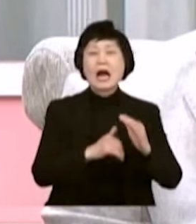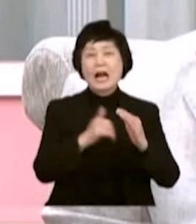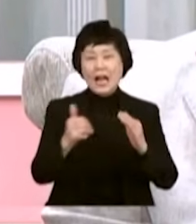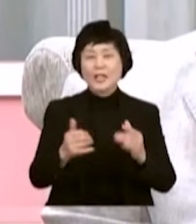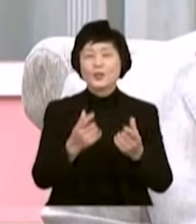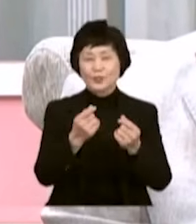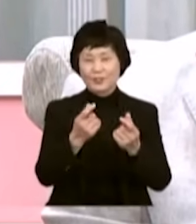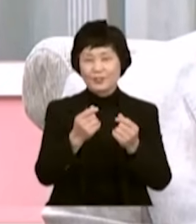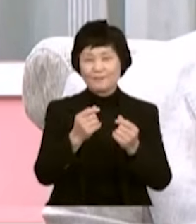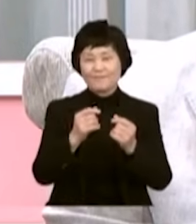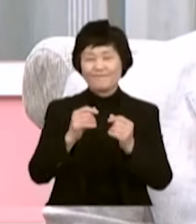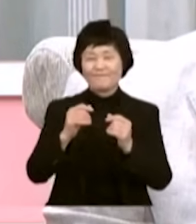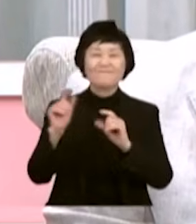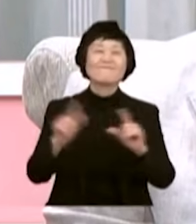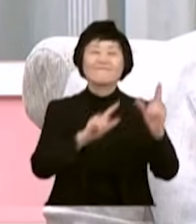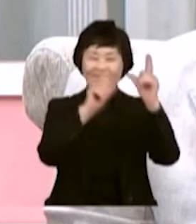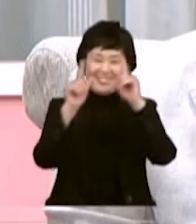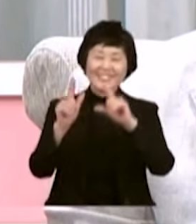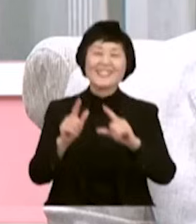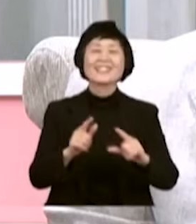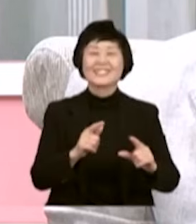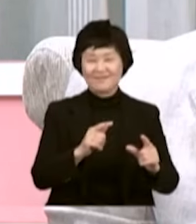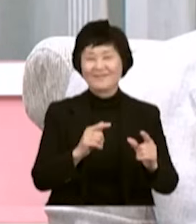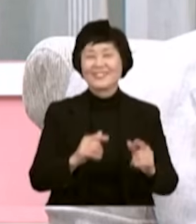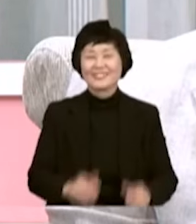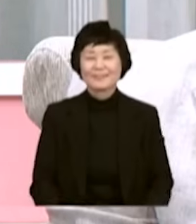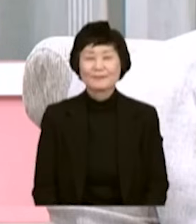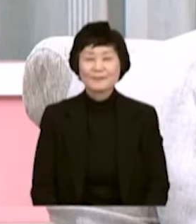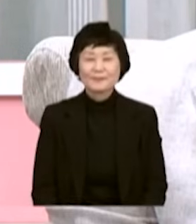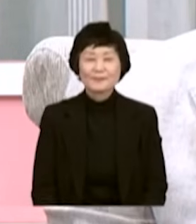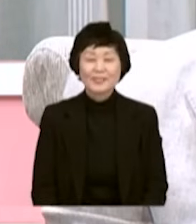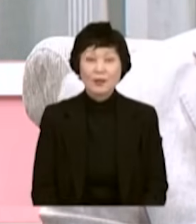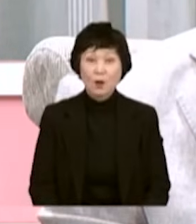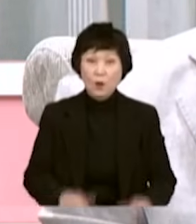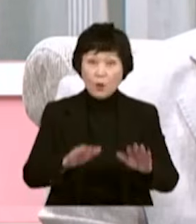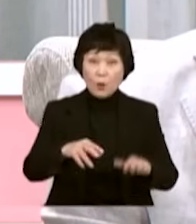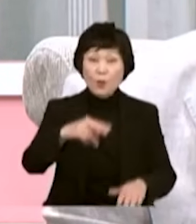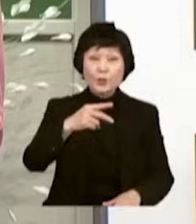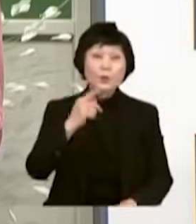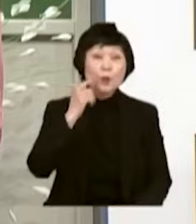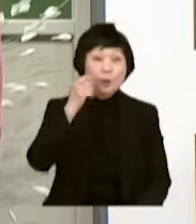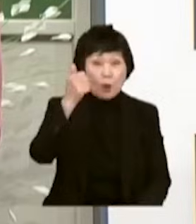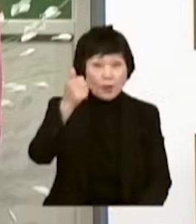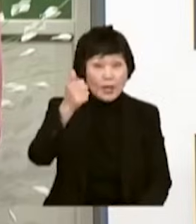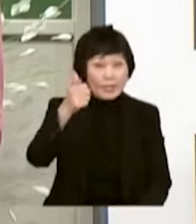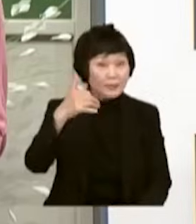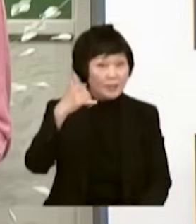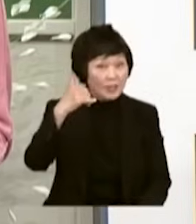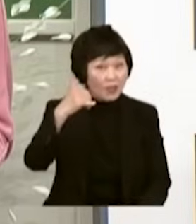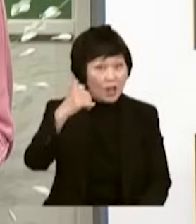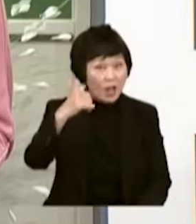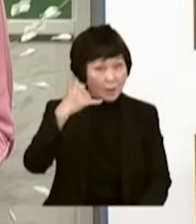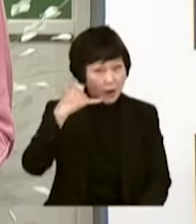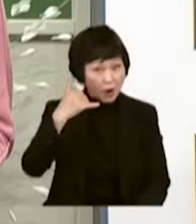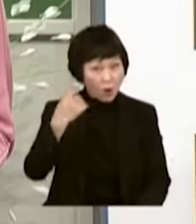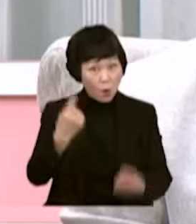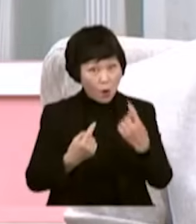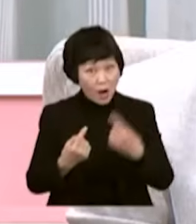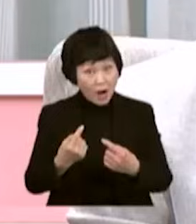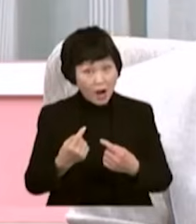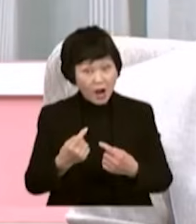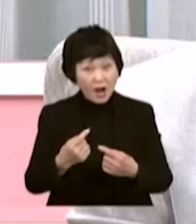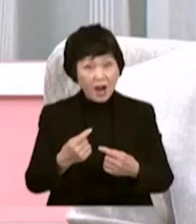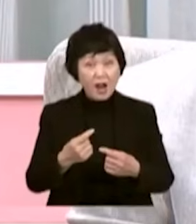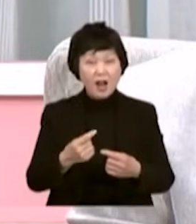가족처럼 살았으니까요. 아, 예. 야, 오래됐네. 중학교 때부터. 예. 예. 오늘도 목사님 연락 받고 달려오셨다고요? 사실 그 보통